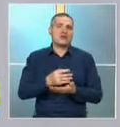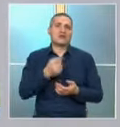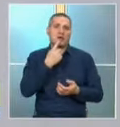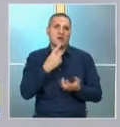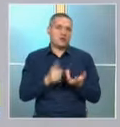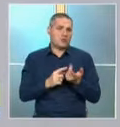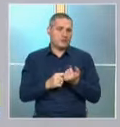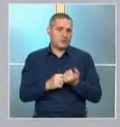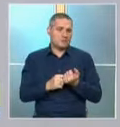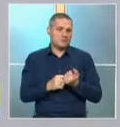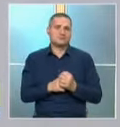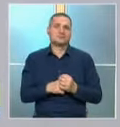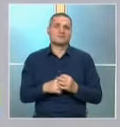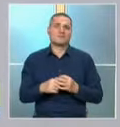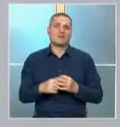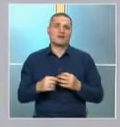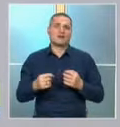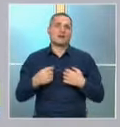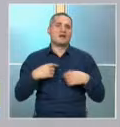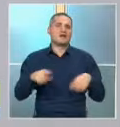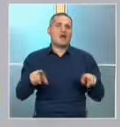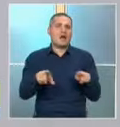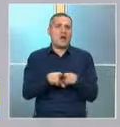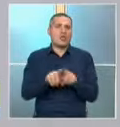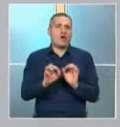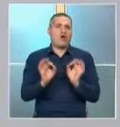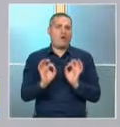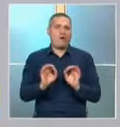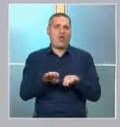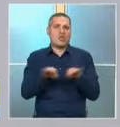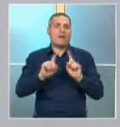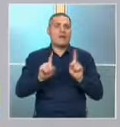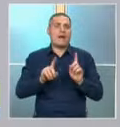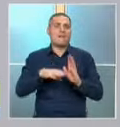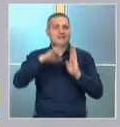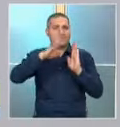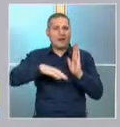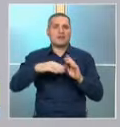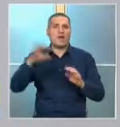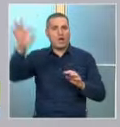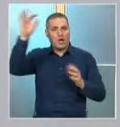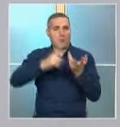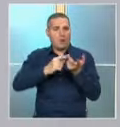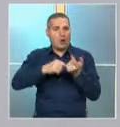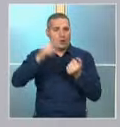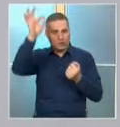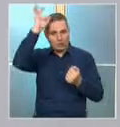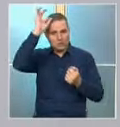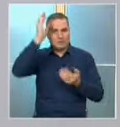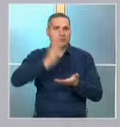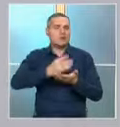последните години сме на едно ниво. Нямаме спад на учениците през